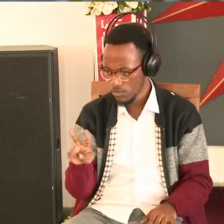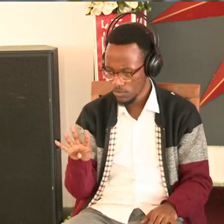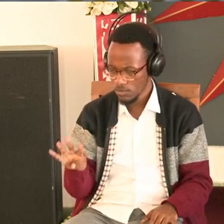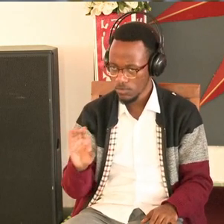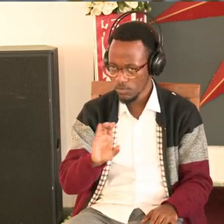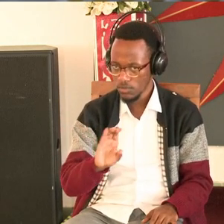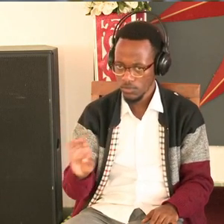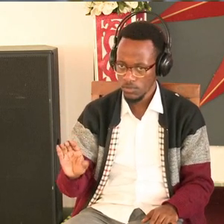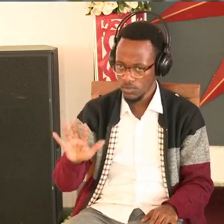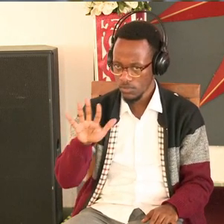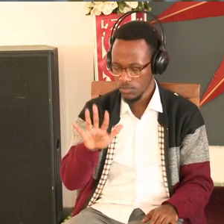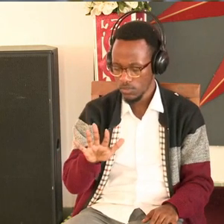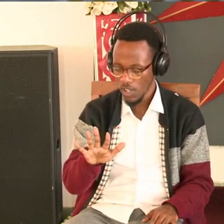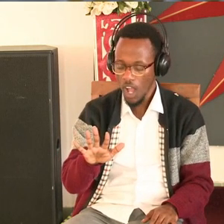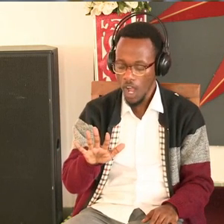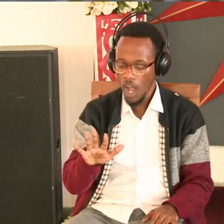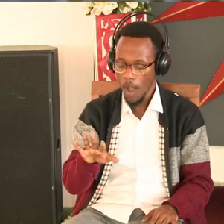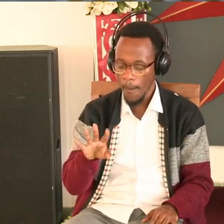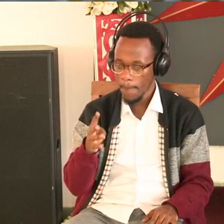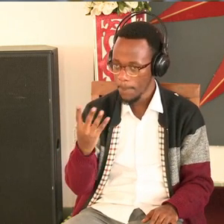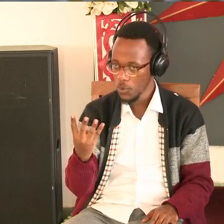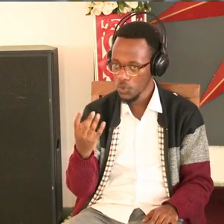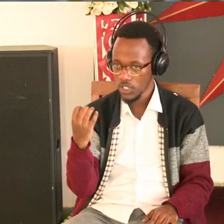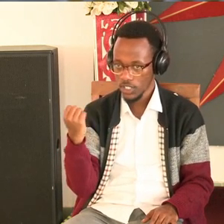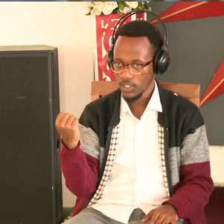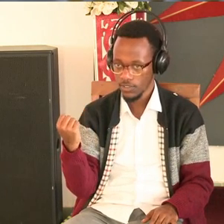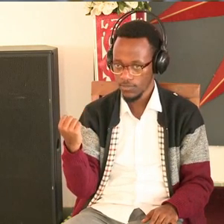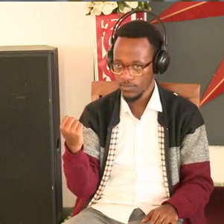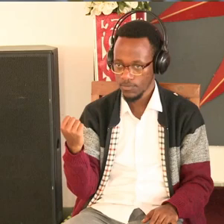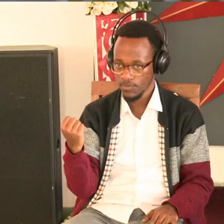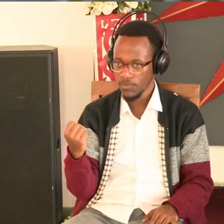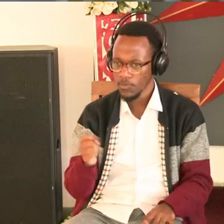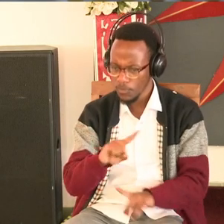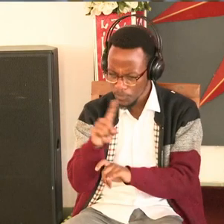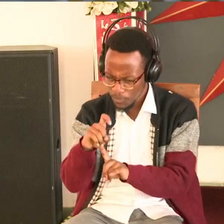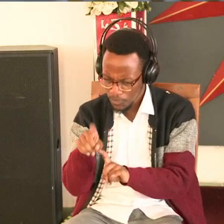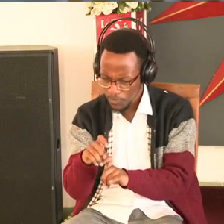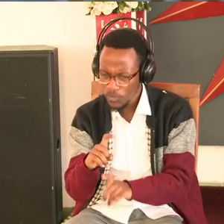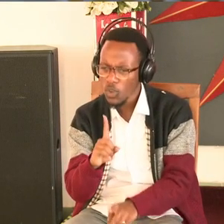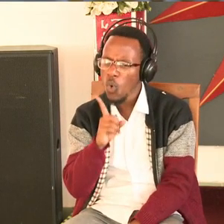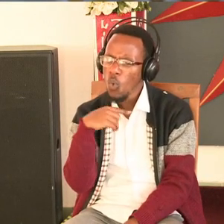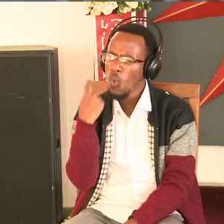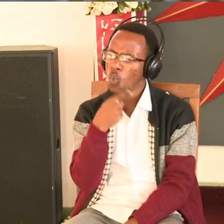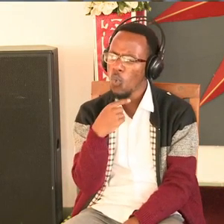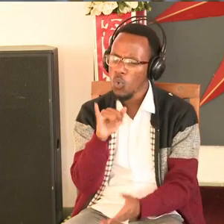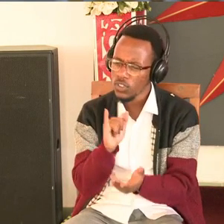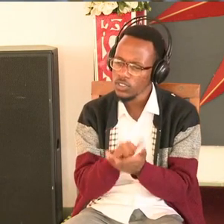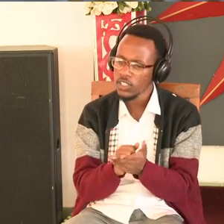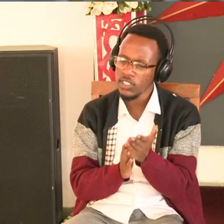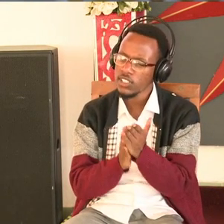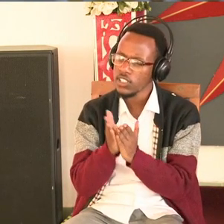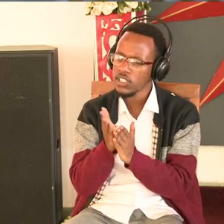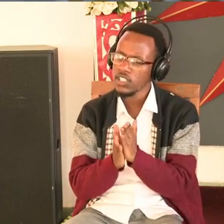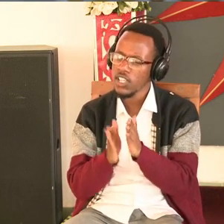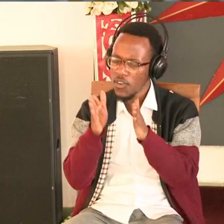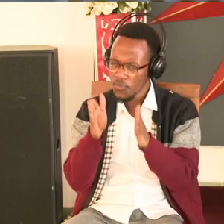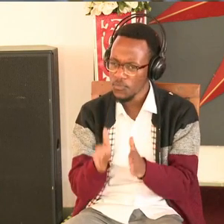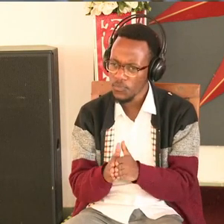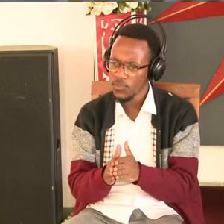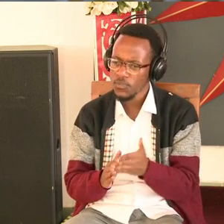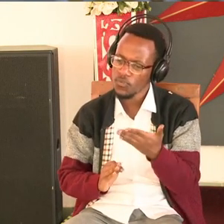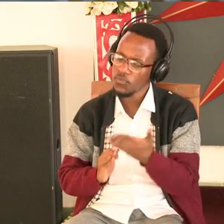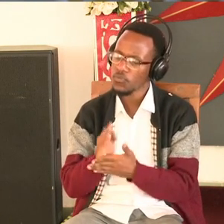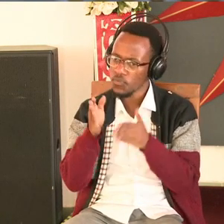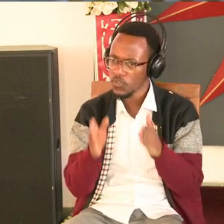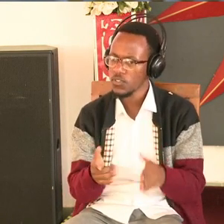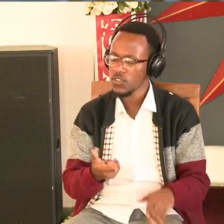Mateo 24 umurongo wa 45 qui est donc le serviteur fidèle et sage ninde mbese ninde